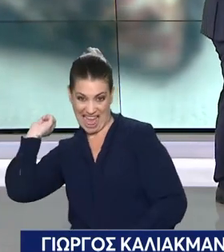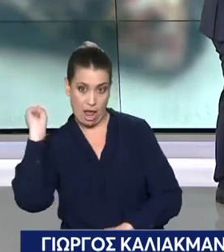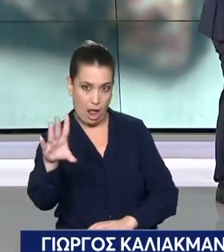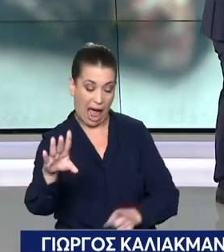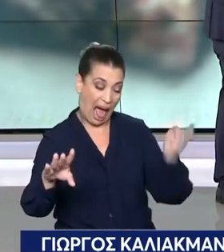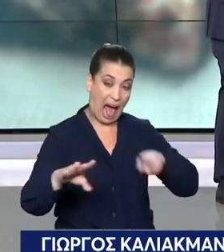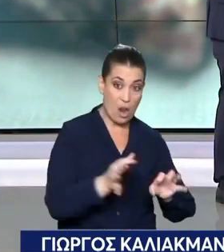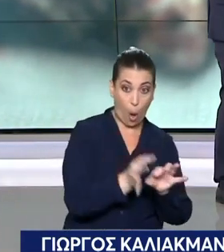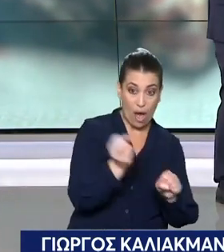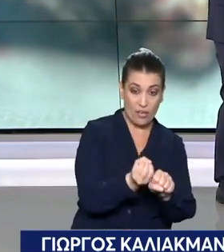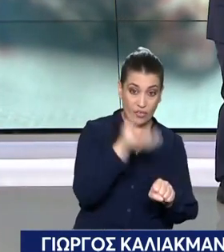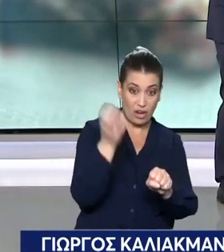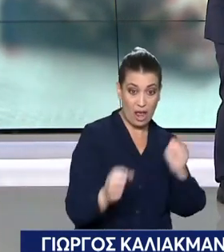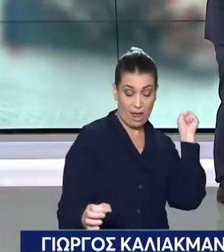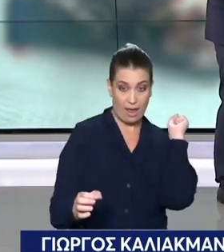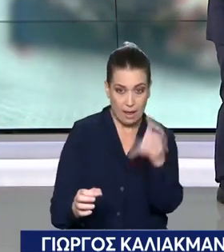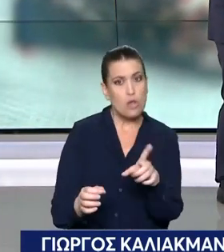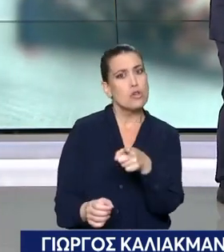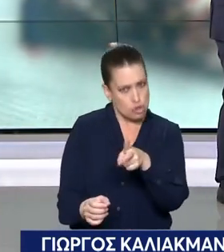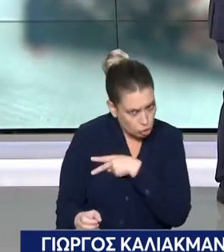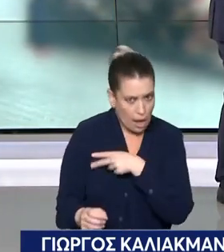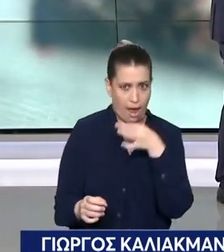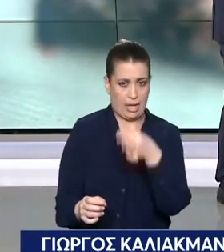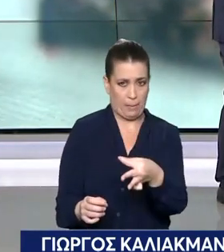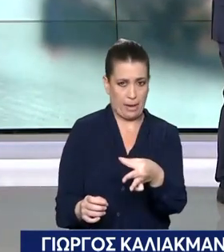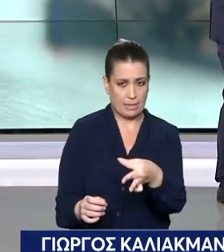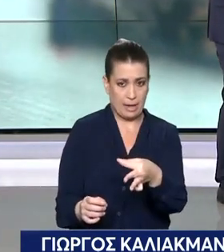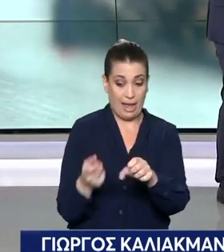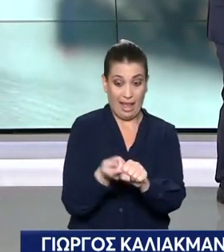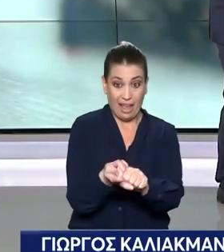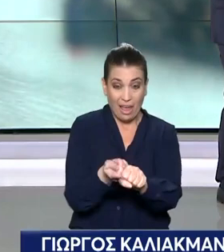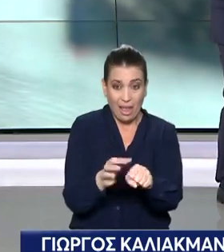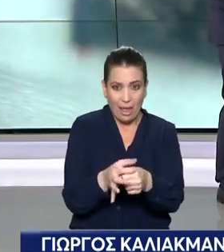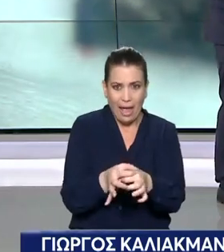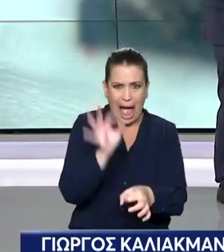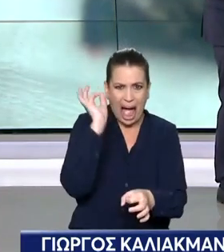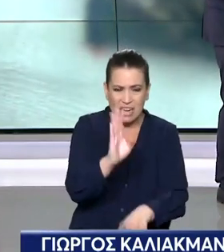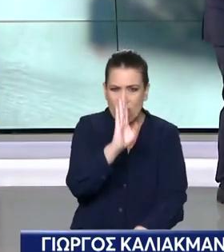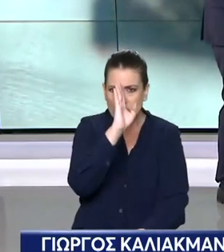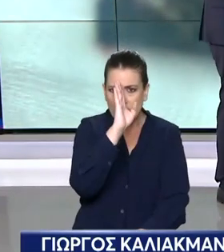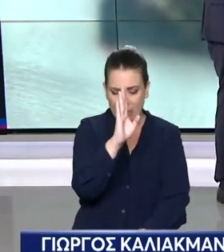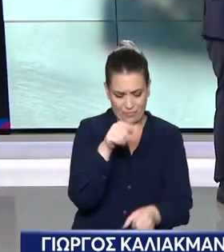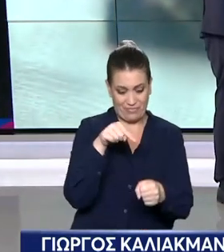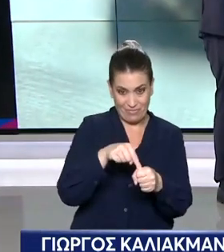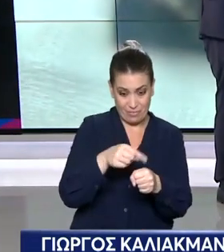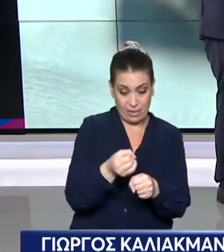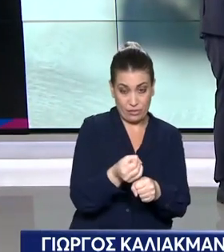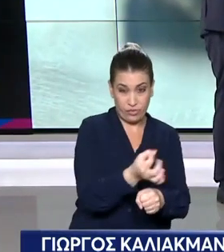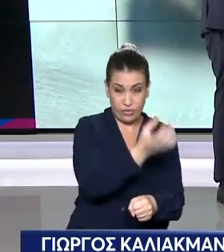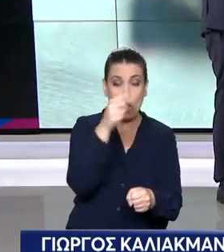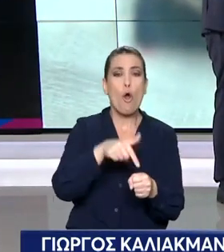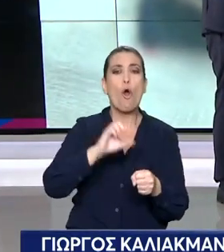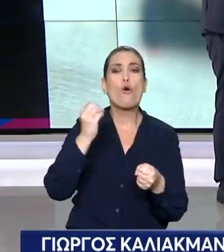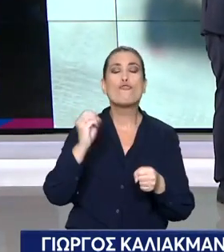έριχναν φωτοβολίδες. Αυτές οι φωτοβολίδες, που σωστά είπατε, έχουν μέσα ελάσματα σιδήρου, τα οποία ανάβουν για να μένει φωτεινή όσο